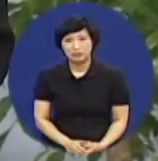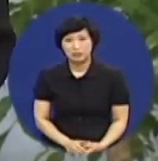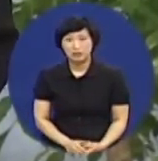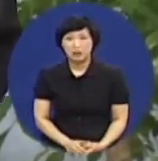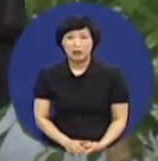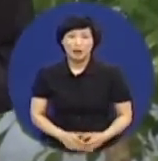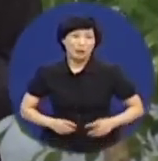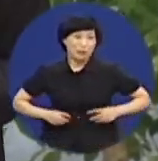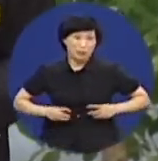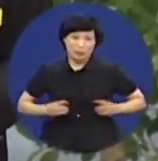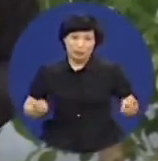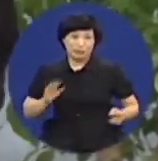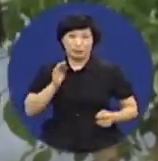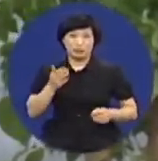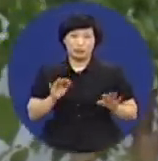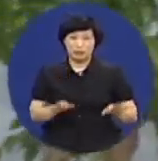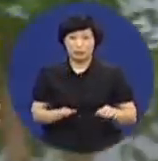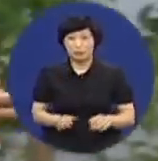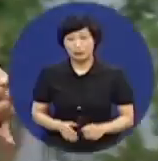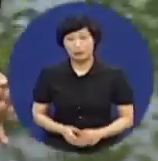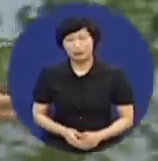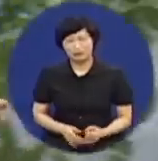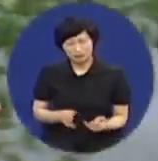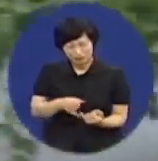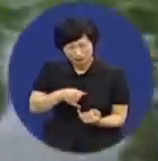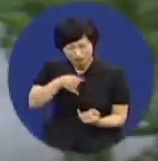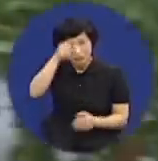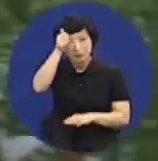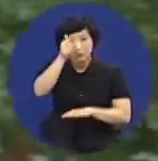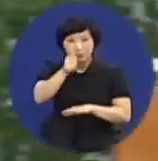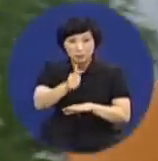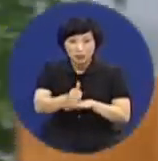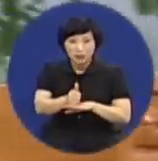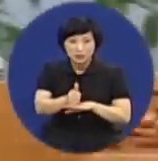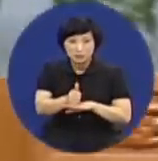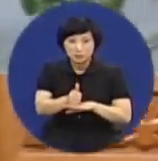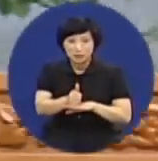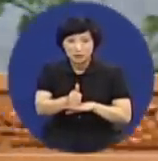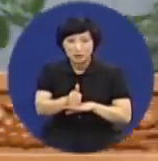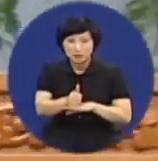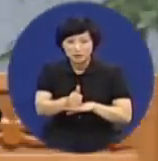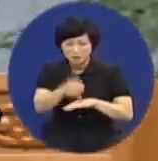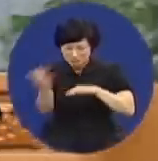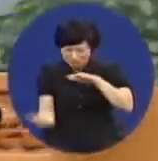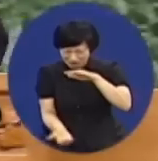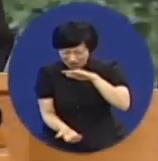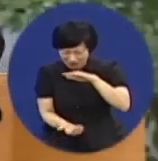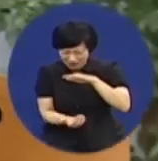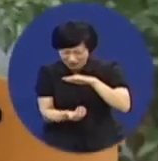骨と皮だけを残して最後の苦しみの中で